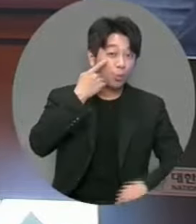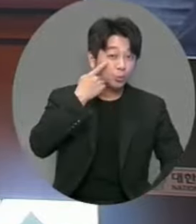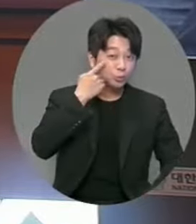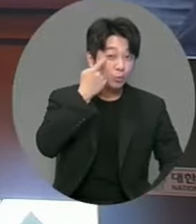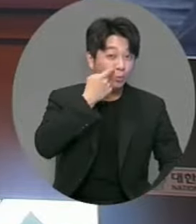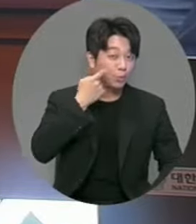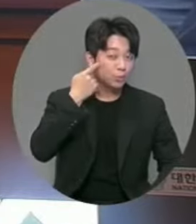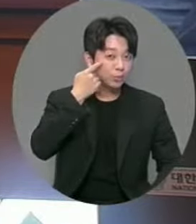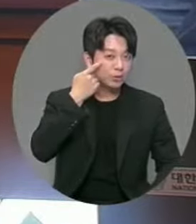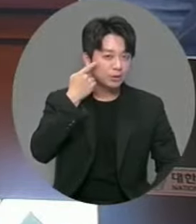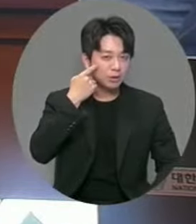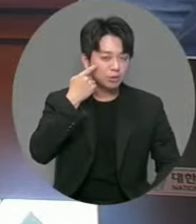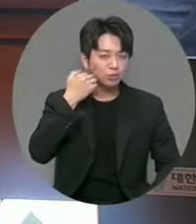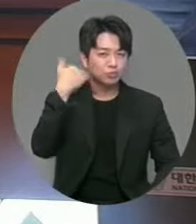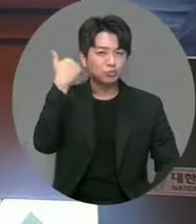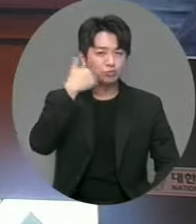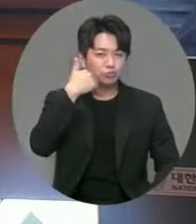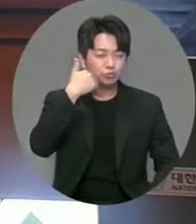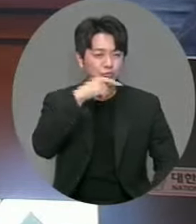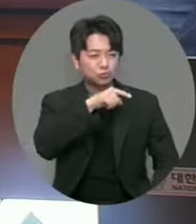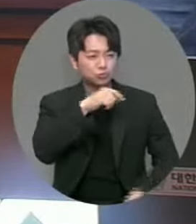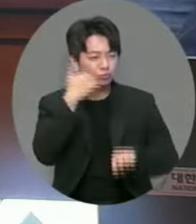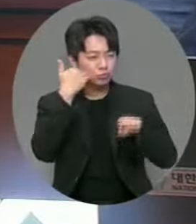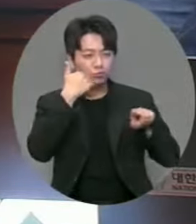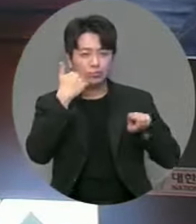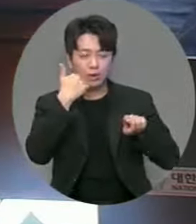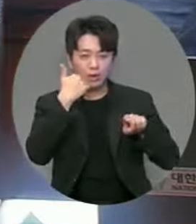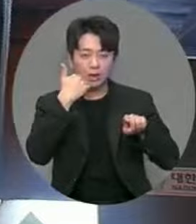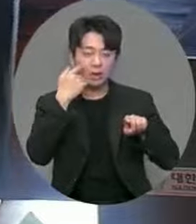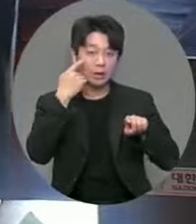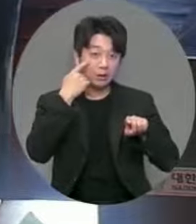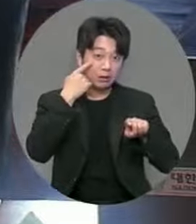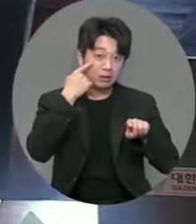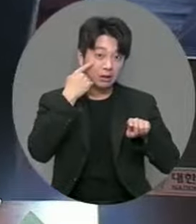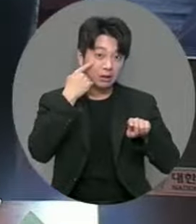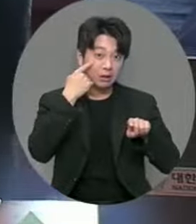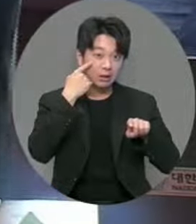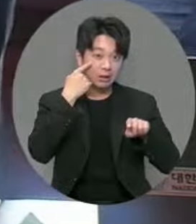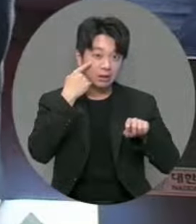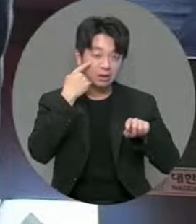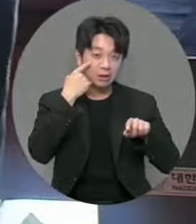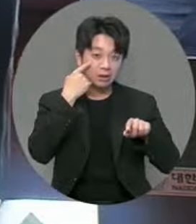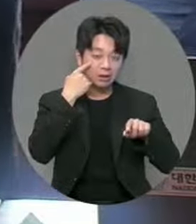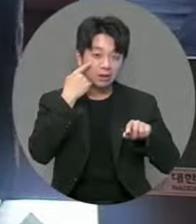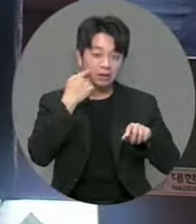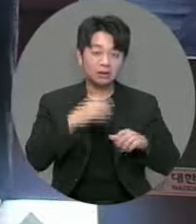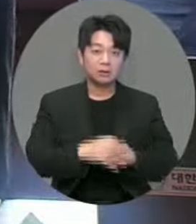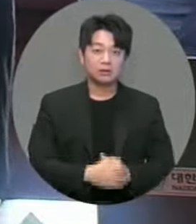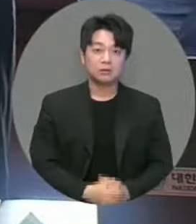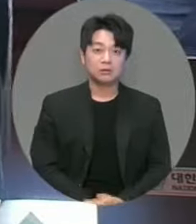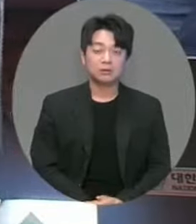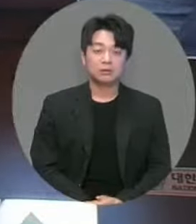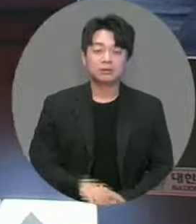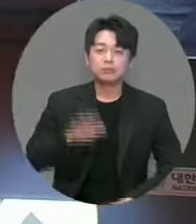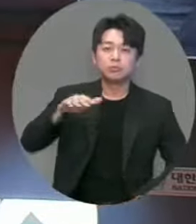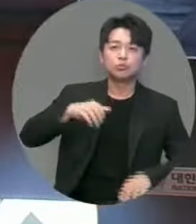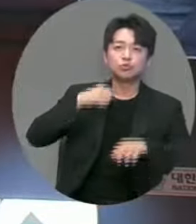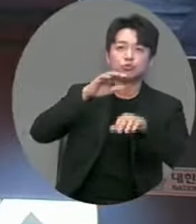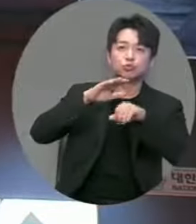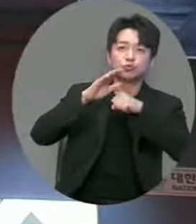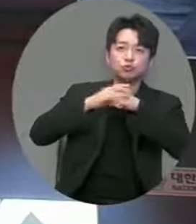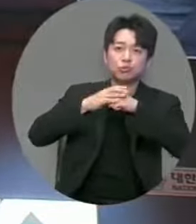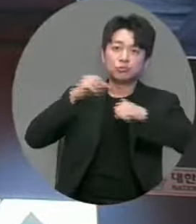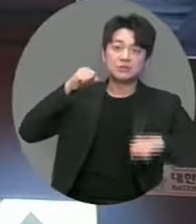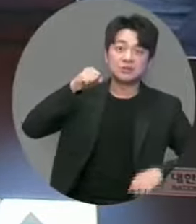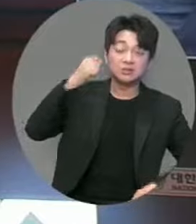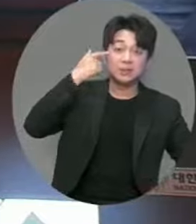뺨을 누군가가 누가 주먹으로 쳤습니까? 어디에 부딪힌